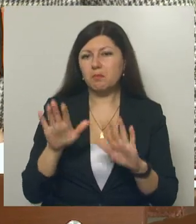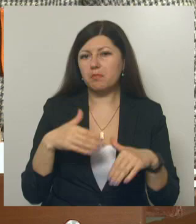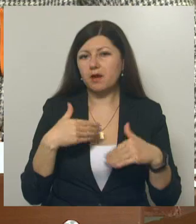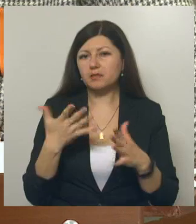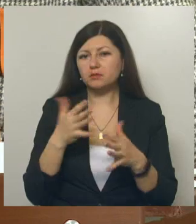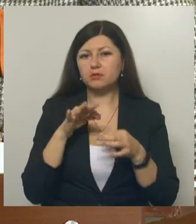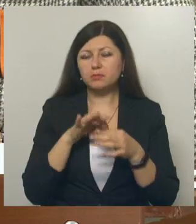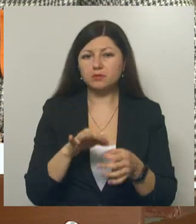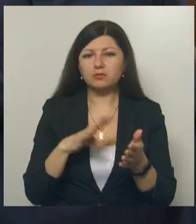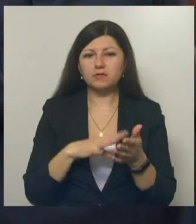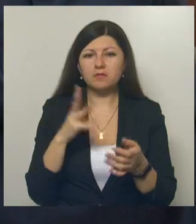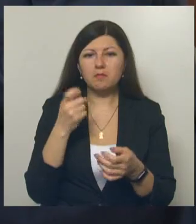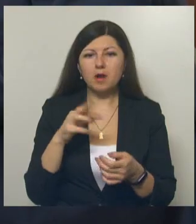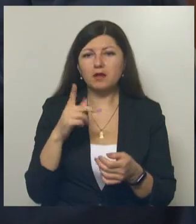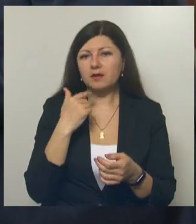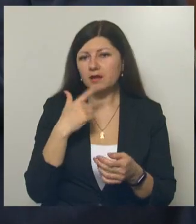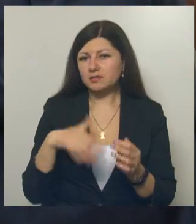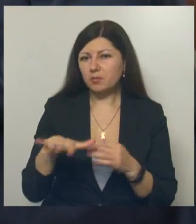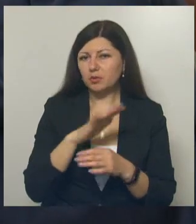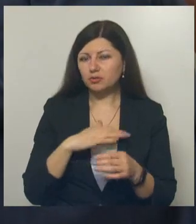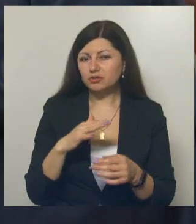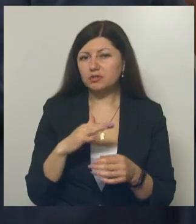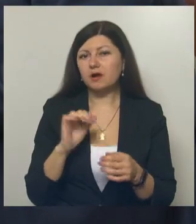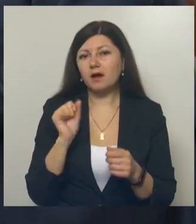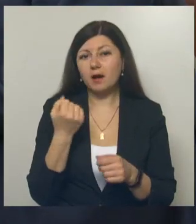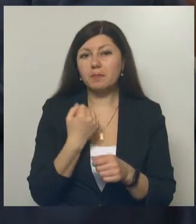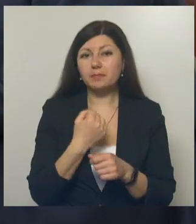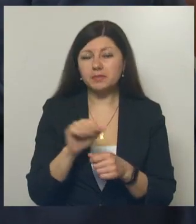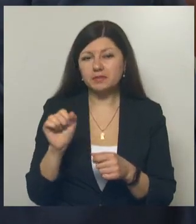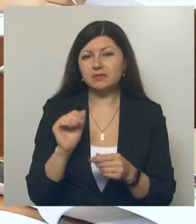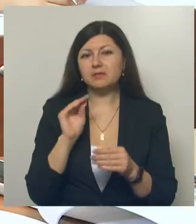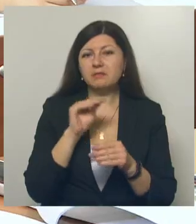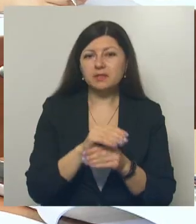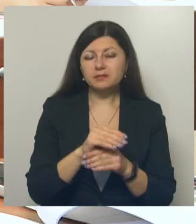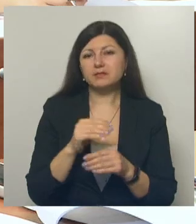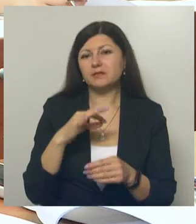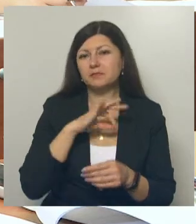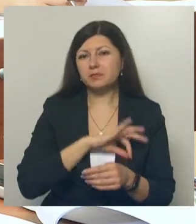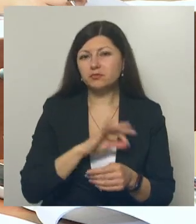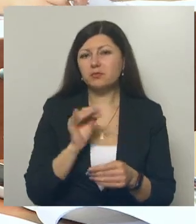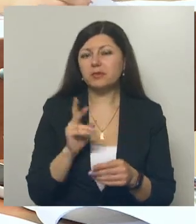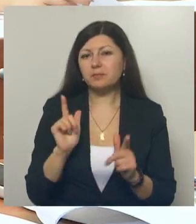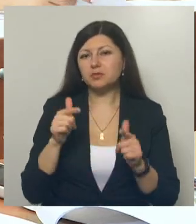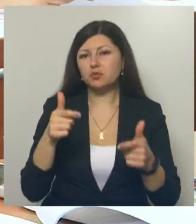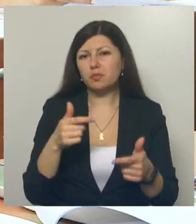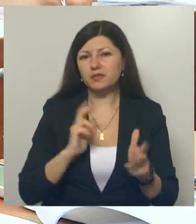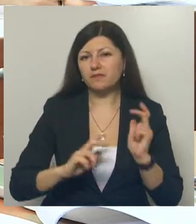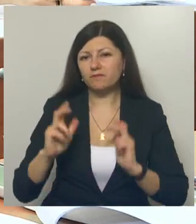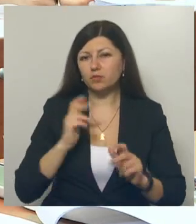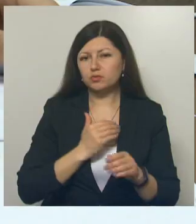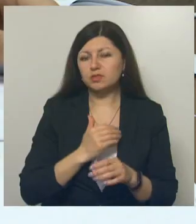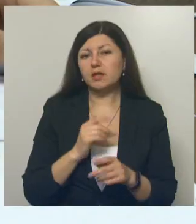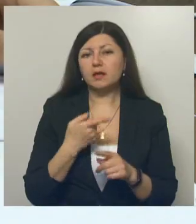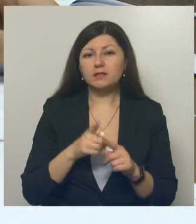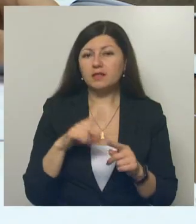на Красной площади. А победители-абитуриенты – дополнительные преимущества при поступлении в вузы. Однако для многих это не